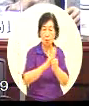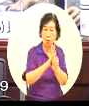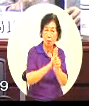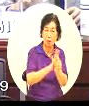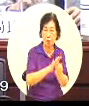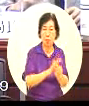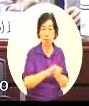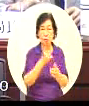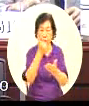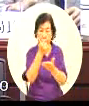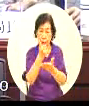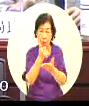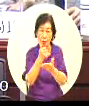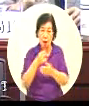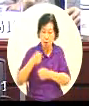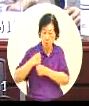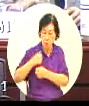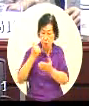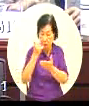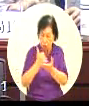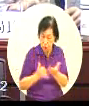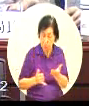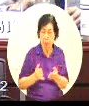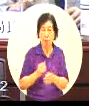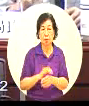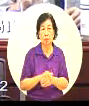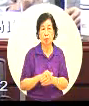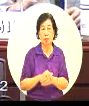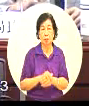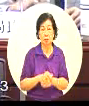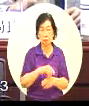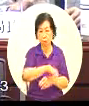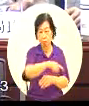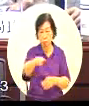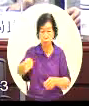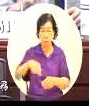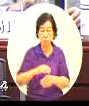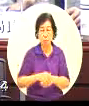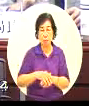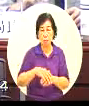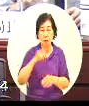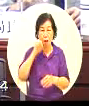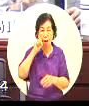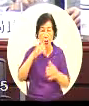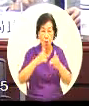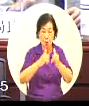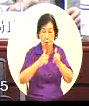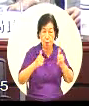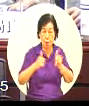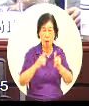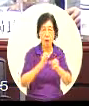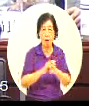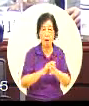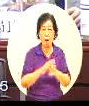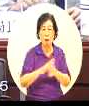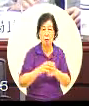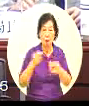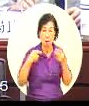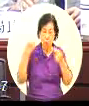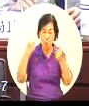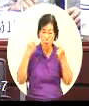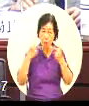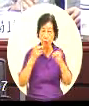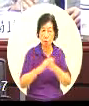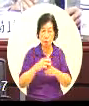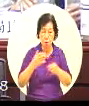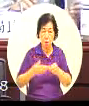替我诶遐退伍我们的这些荣民弟兄都有很大的贡献。啊，